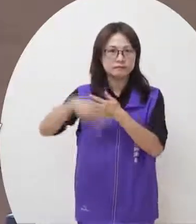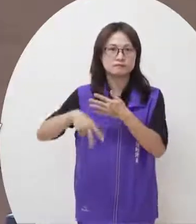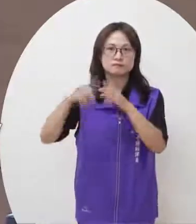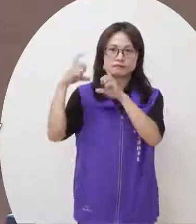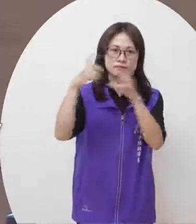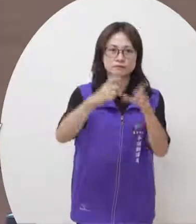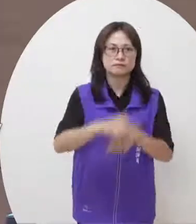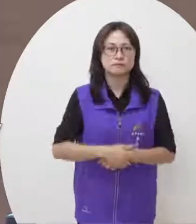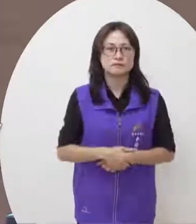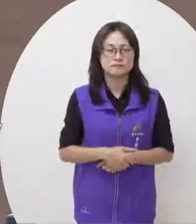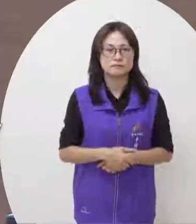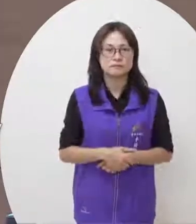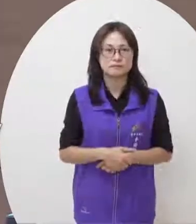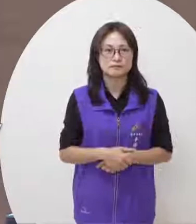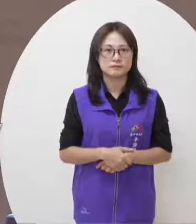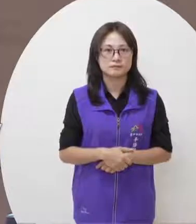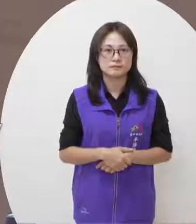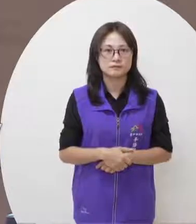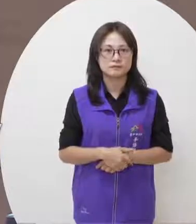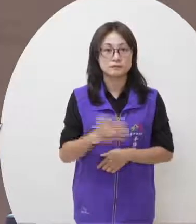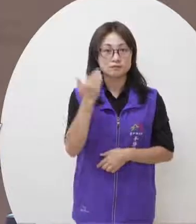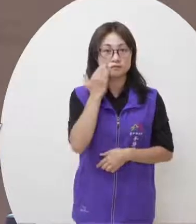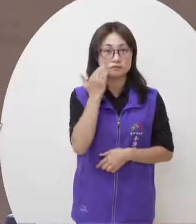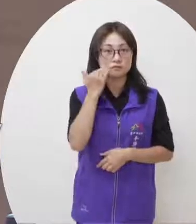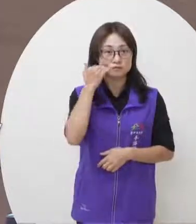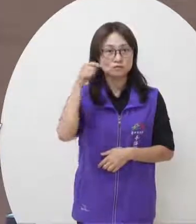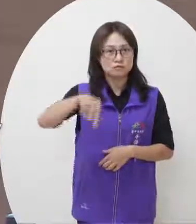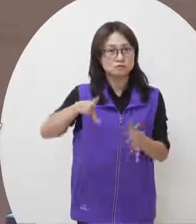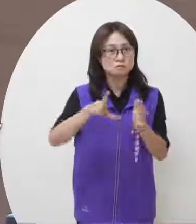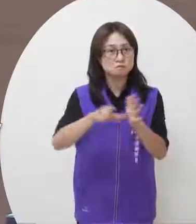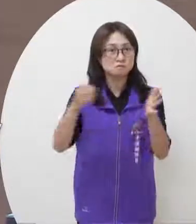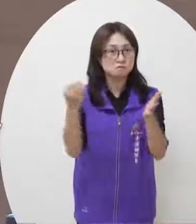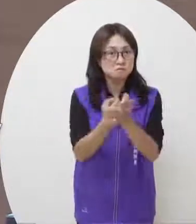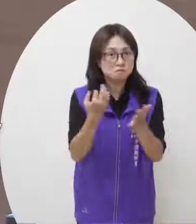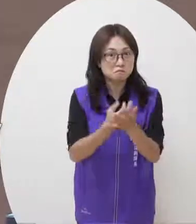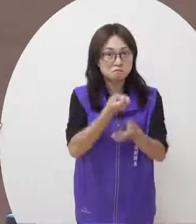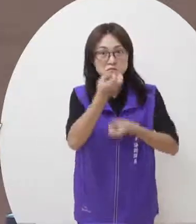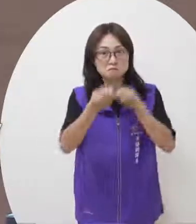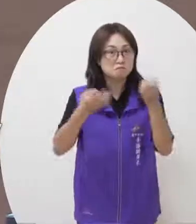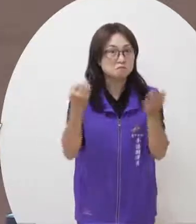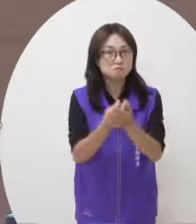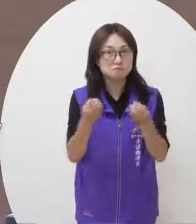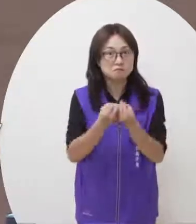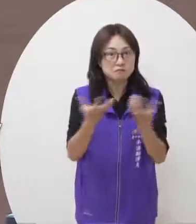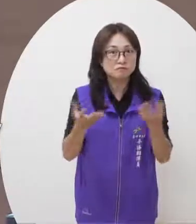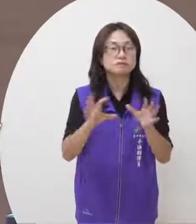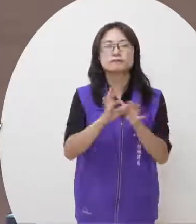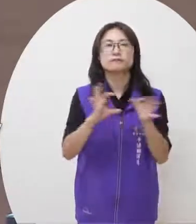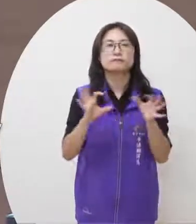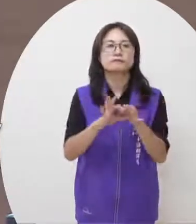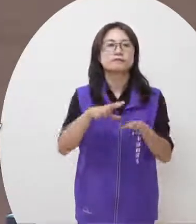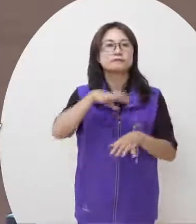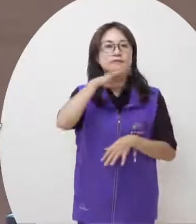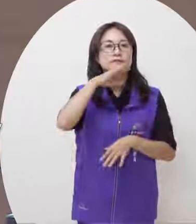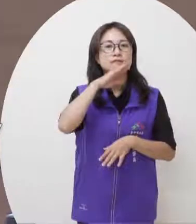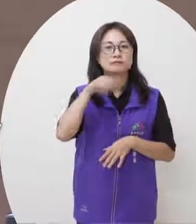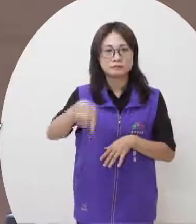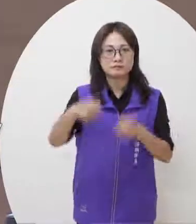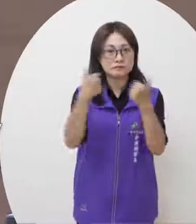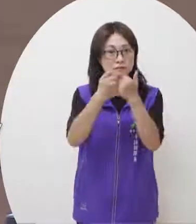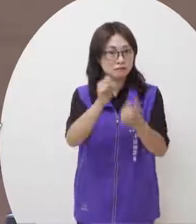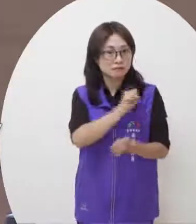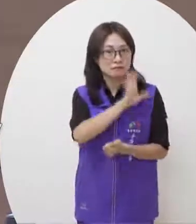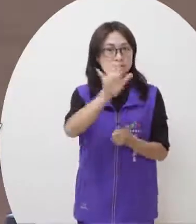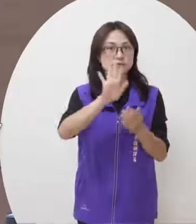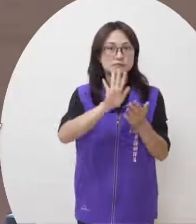得，那当然如果说这个临时动议的时间还不够用，不要紧，我等下面会议这个市政会议结束之后，